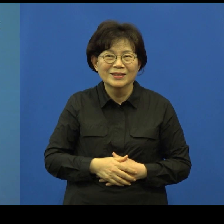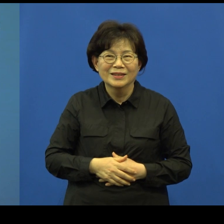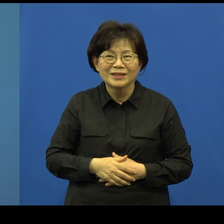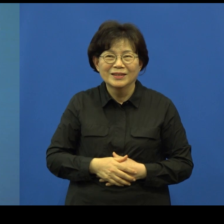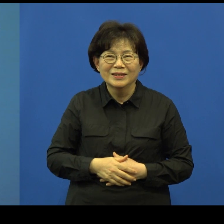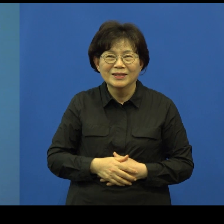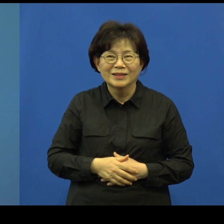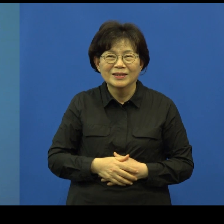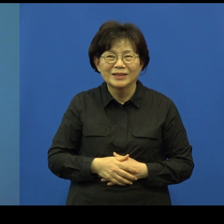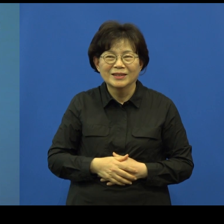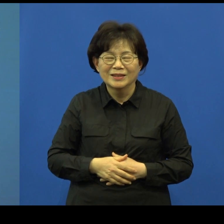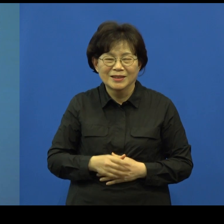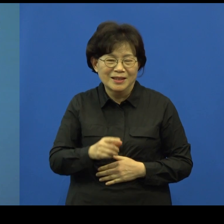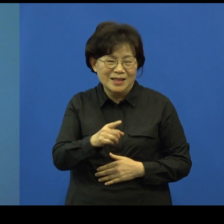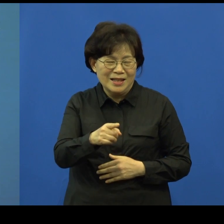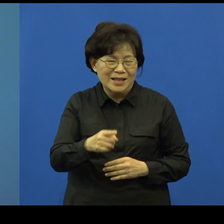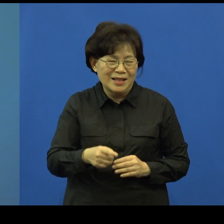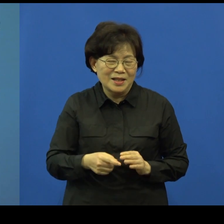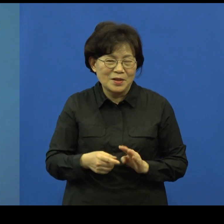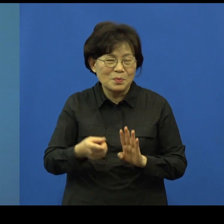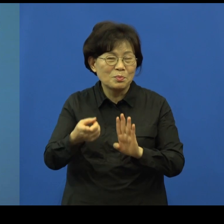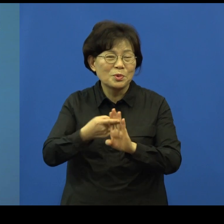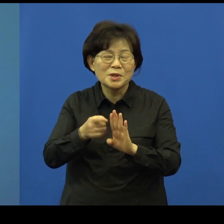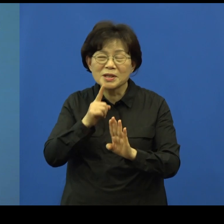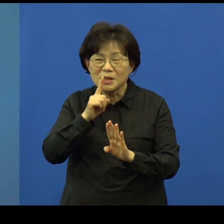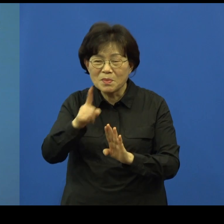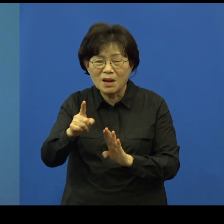근데 부정적으로 애썼네? 뭐 이러고.